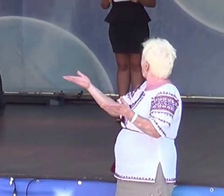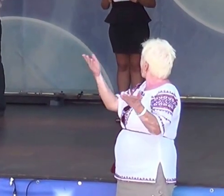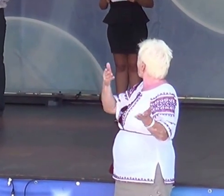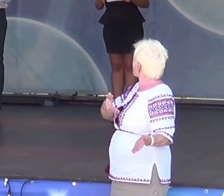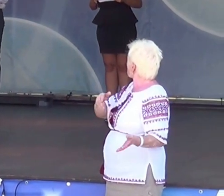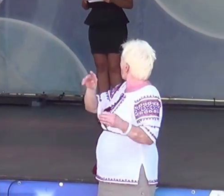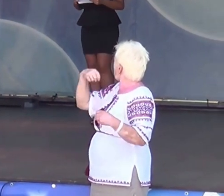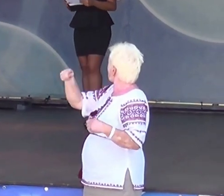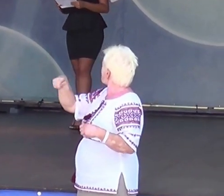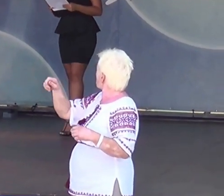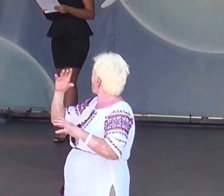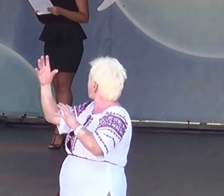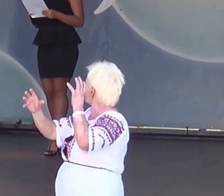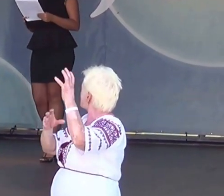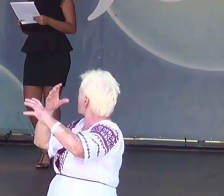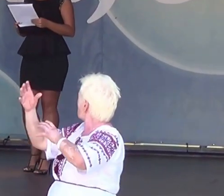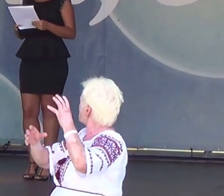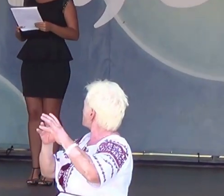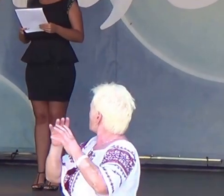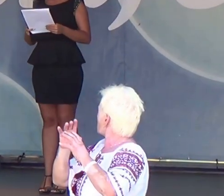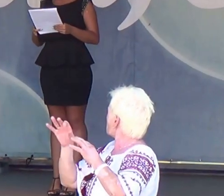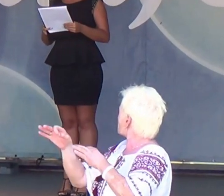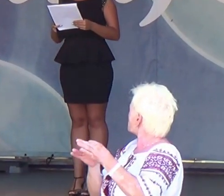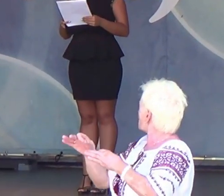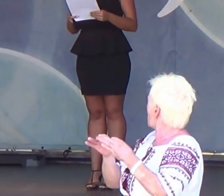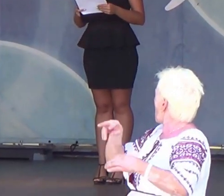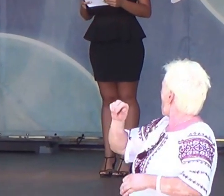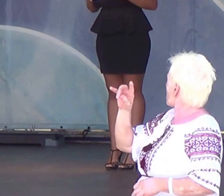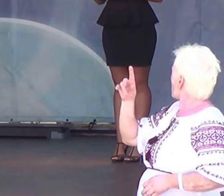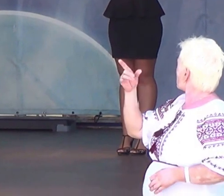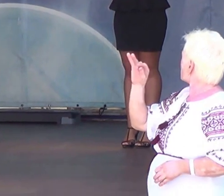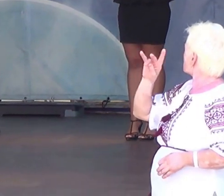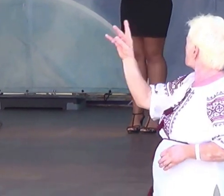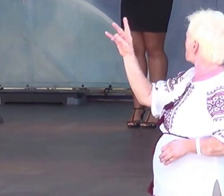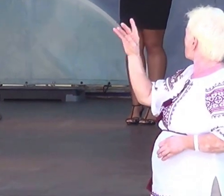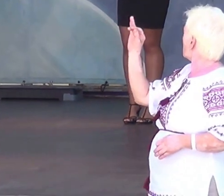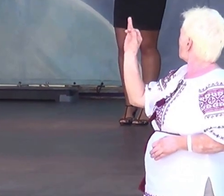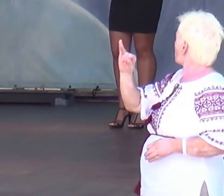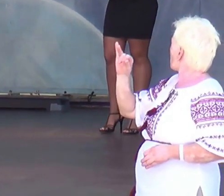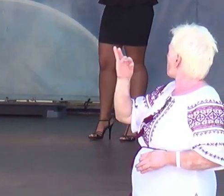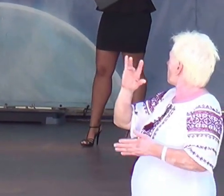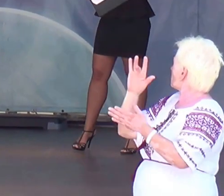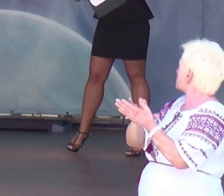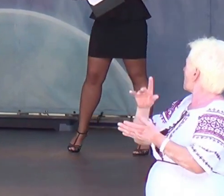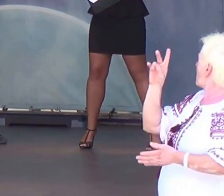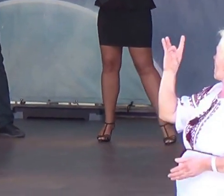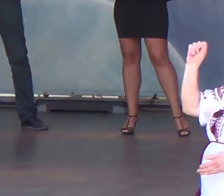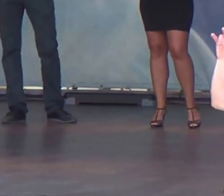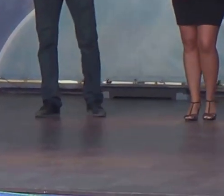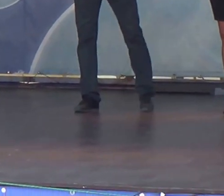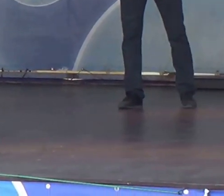приглашается президент Международной Федерации Шашек Владимир Лангин и мэр Кранева Румен